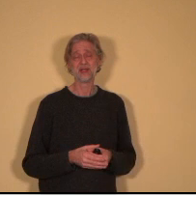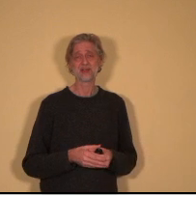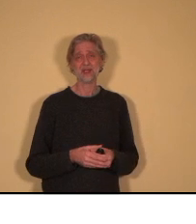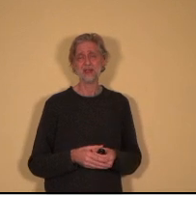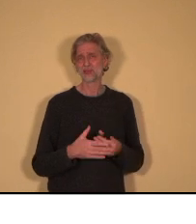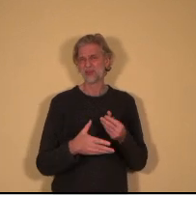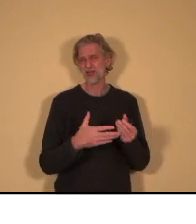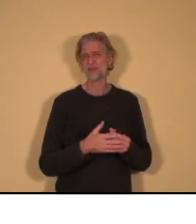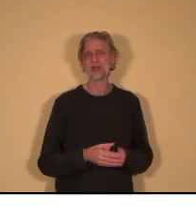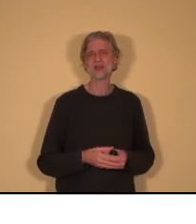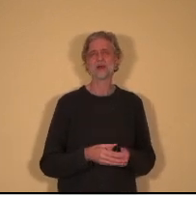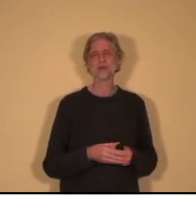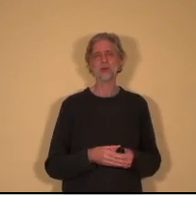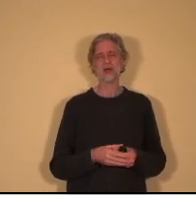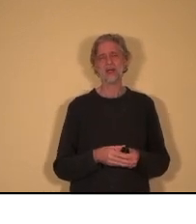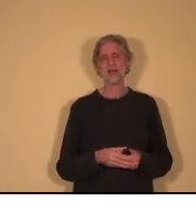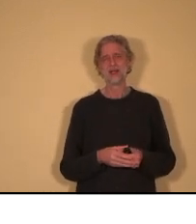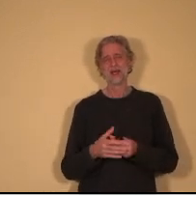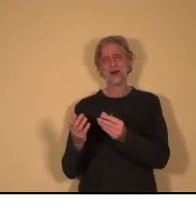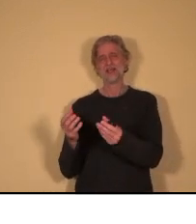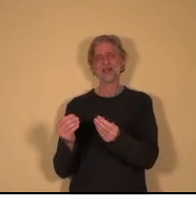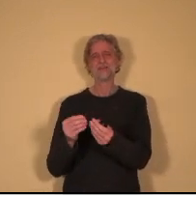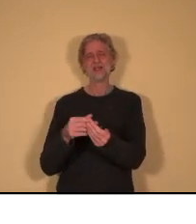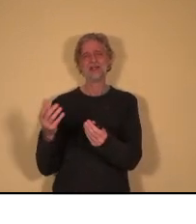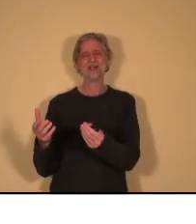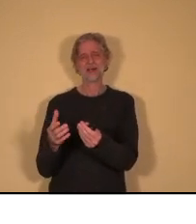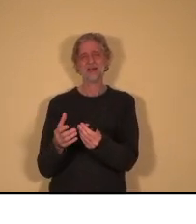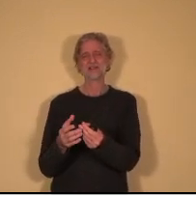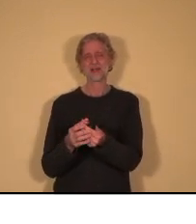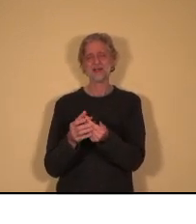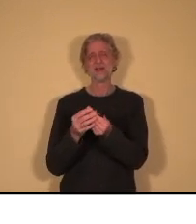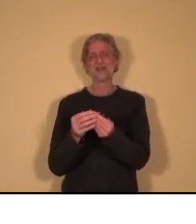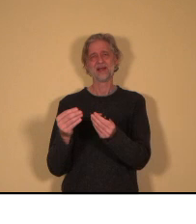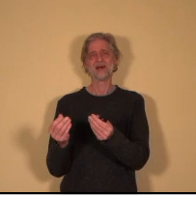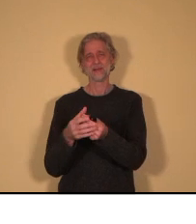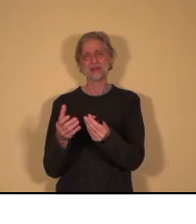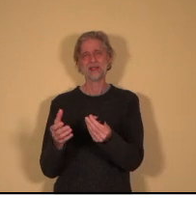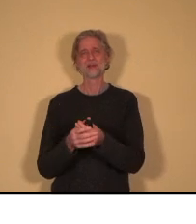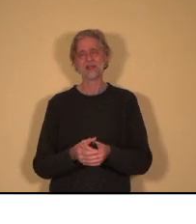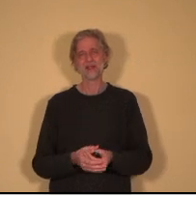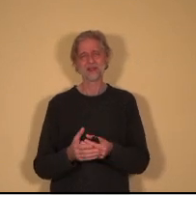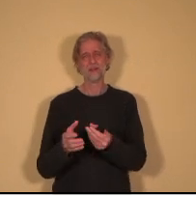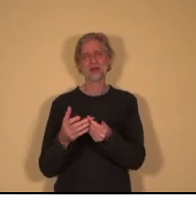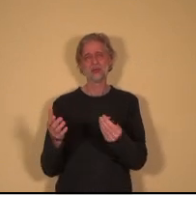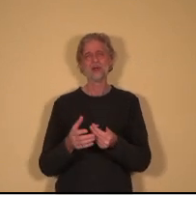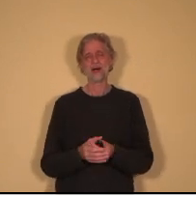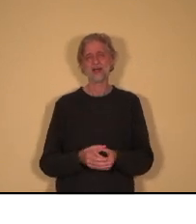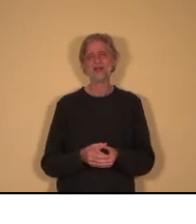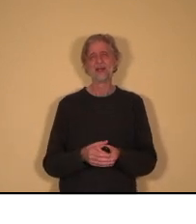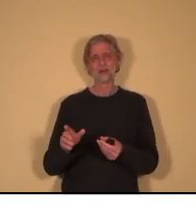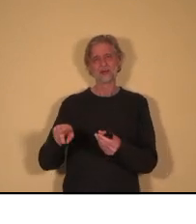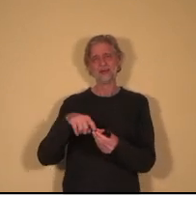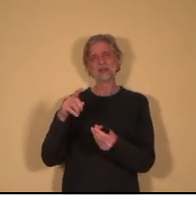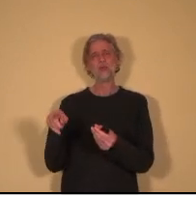erstmal nichts drehen, das ist mehr oder weniger temperaturunabhängig. Aber der Term T Delta S, ja, da geht natürlich die Temperatur